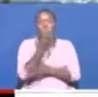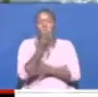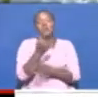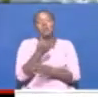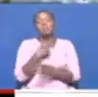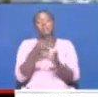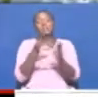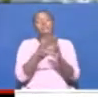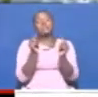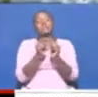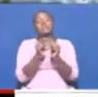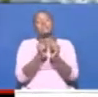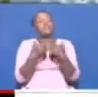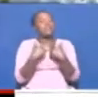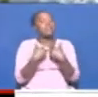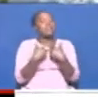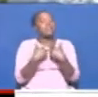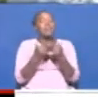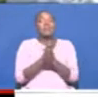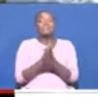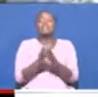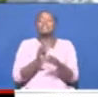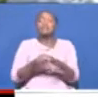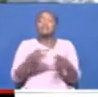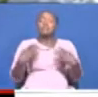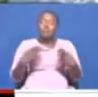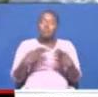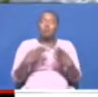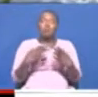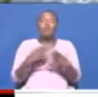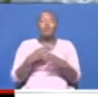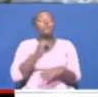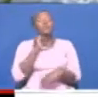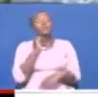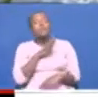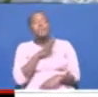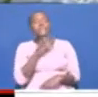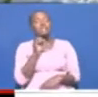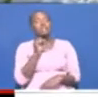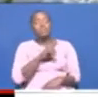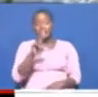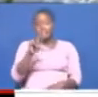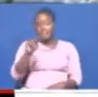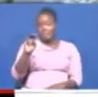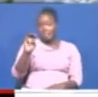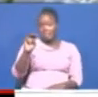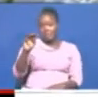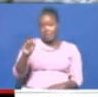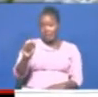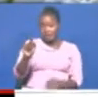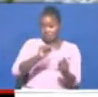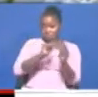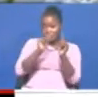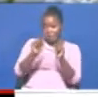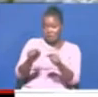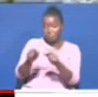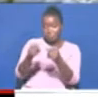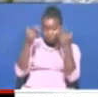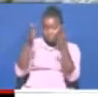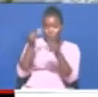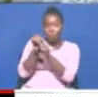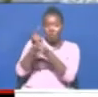na watu tunapokuamba tunalamika hivyo wakija wale watu anema watu gani hatujua anafanywa nini hapo ndani maneno atazungumza mazuri alafu baadaye